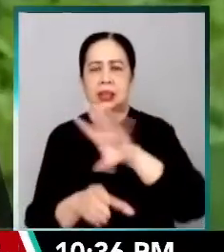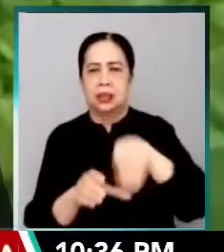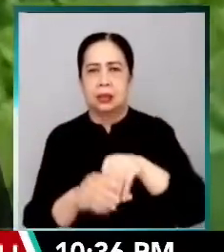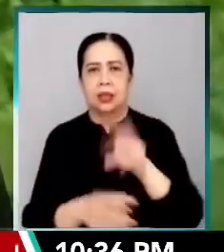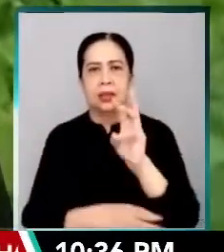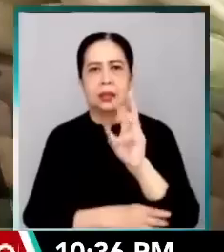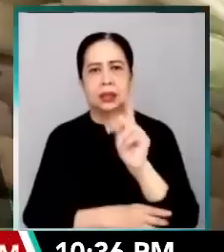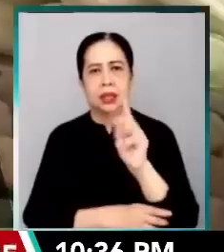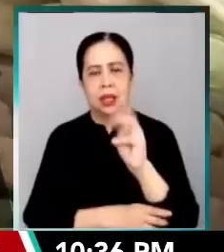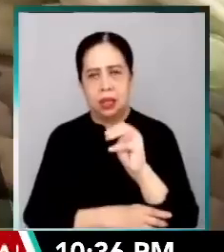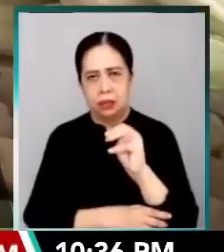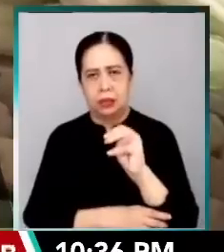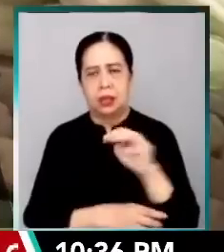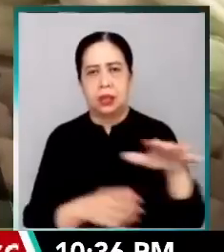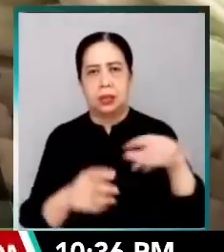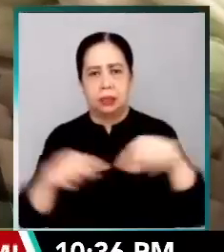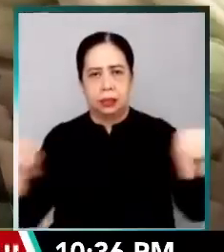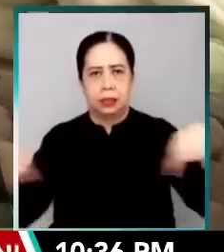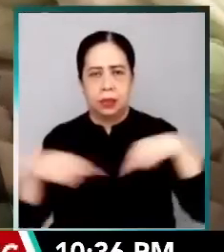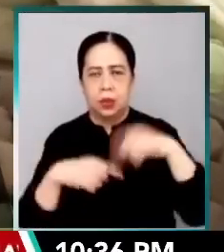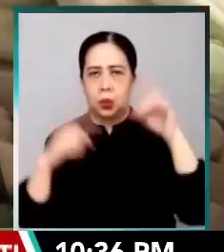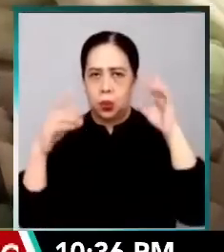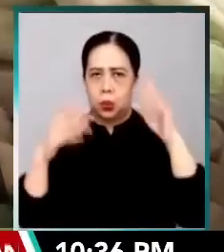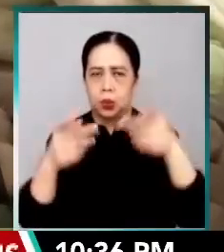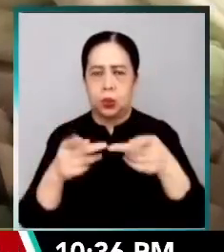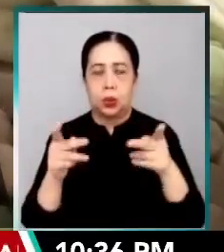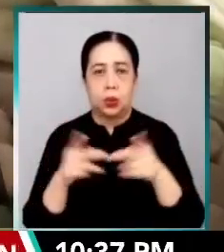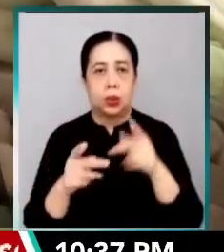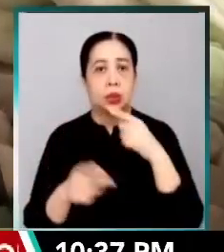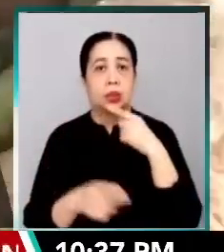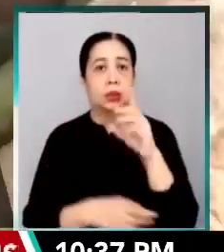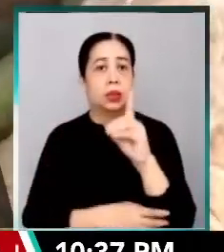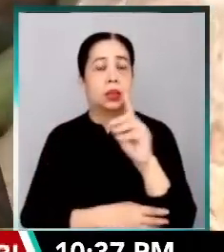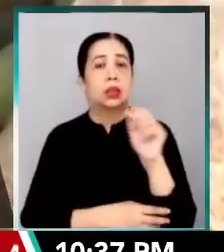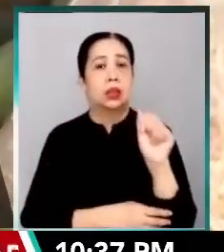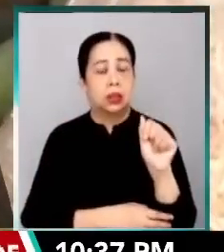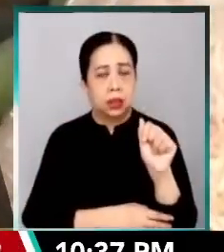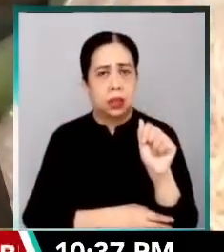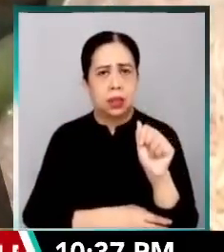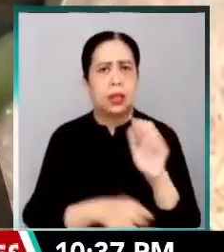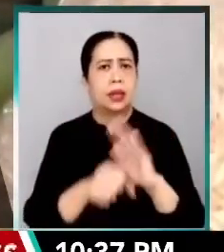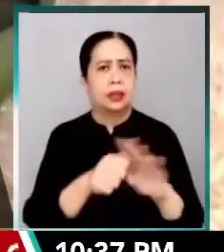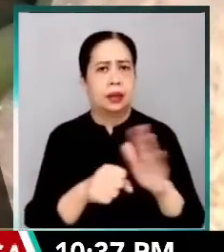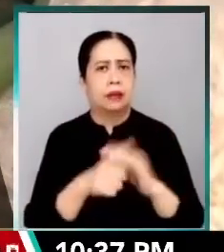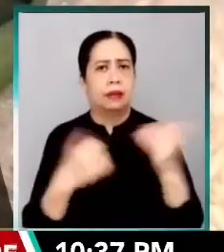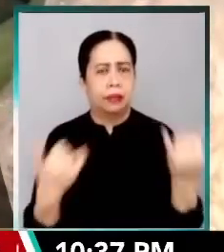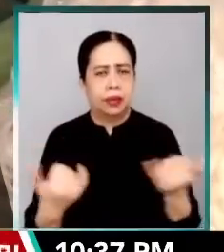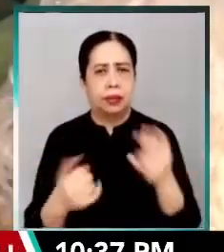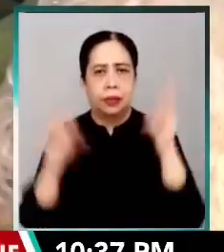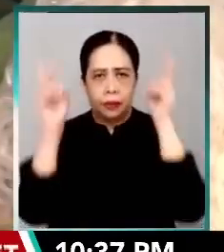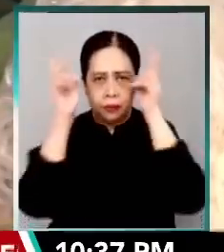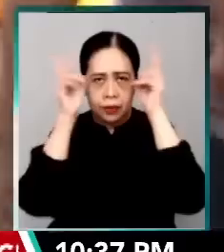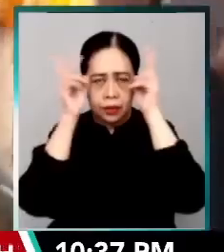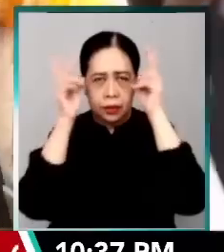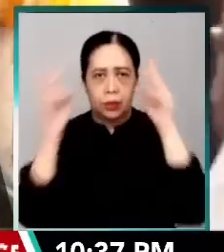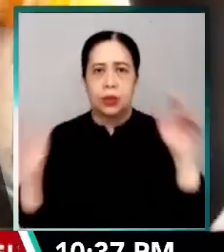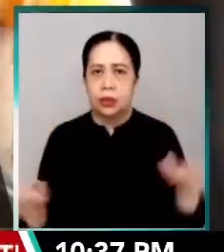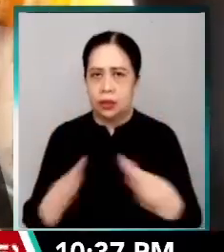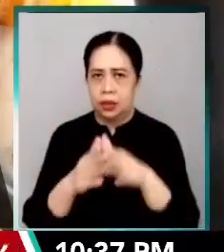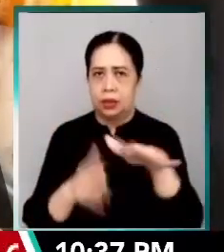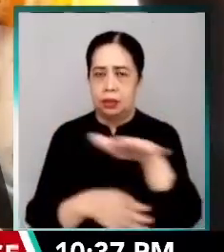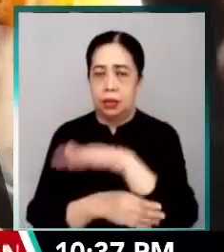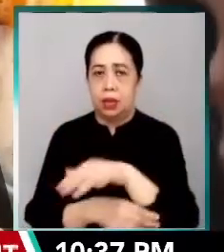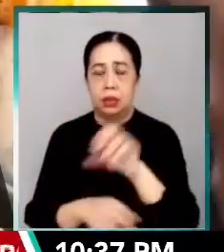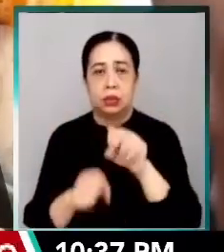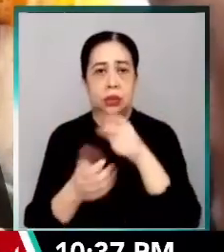permanent danger zone. Ayon sa Department of Agriculture, sapat pa sa ngayon ang supply ng gulay sa Albay. Para hindi malugi ang mga